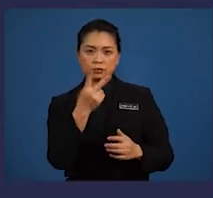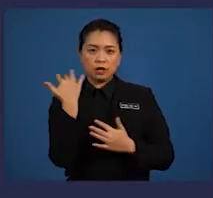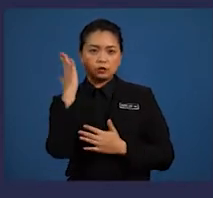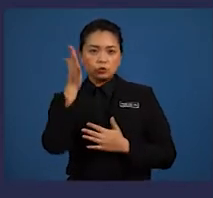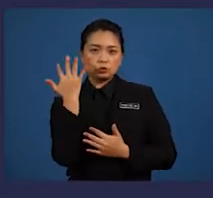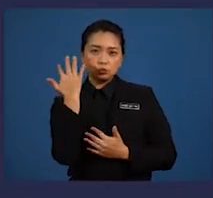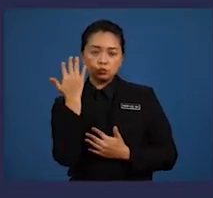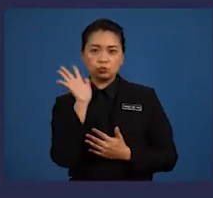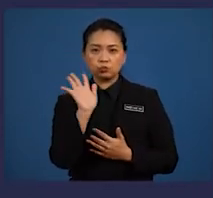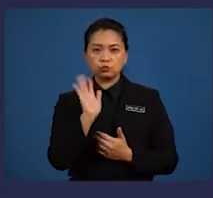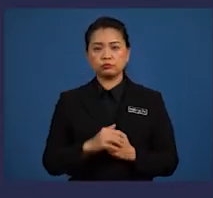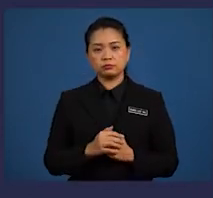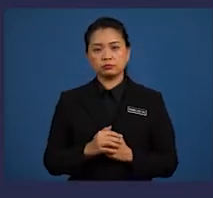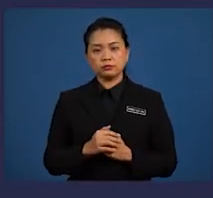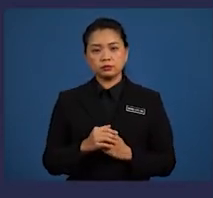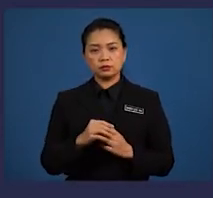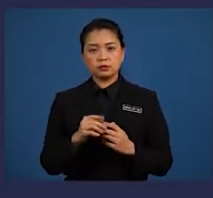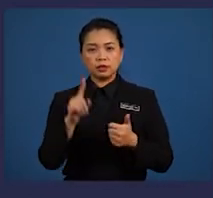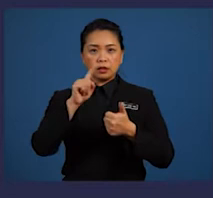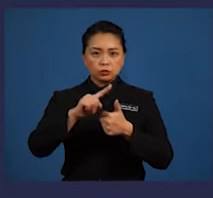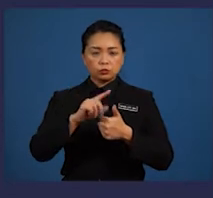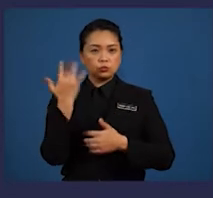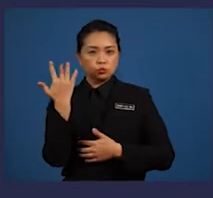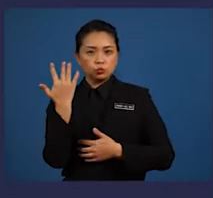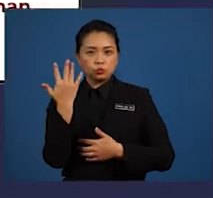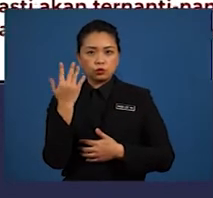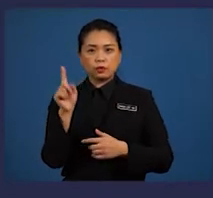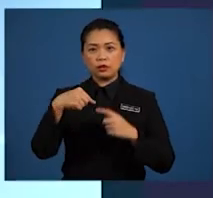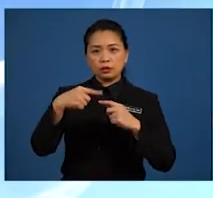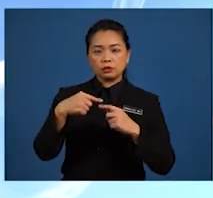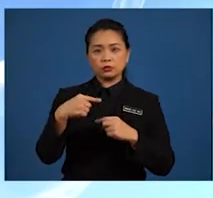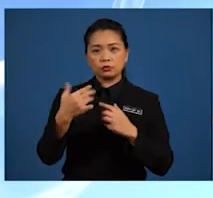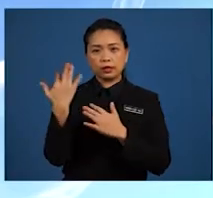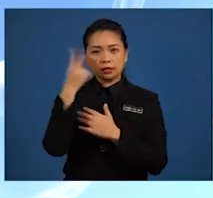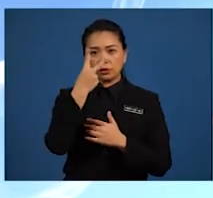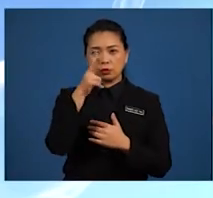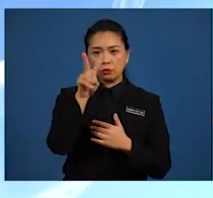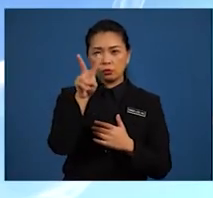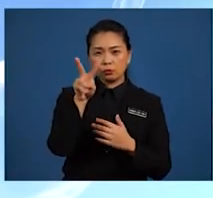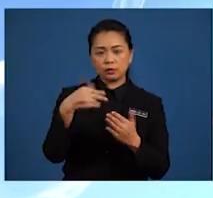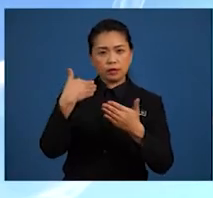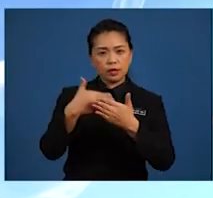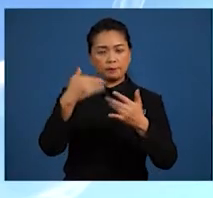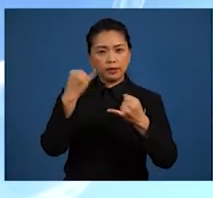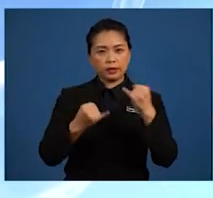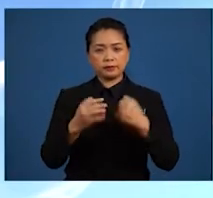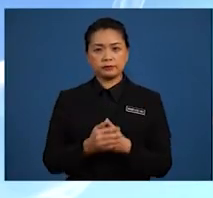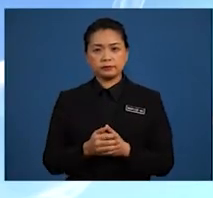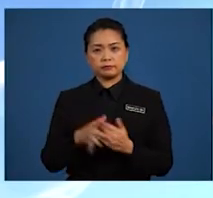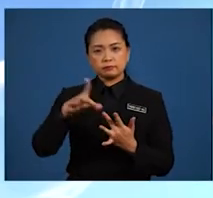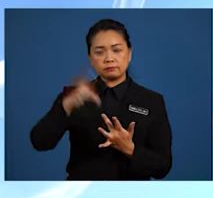nanti-nanti persembahan dari satu slide ke slide yang lain Jadi Ingatkan juga pemilihan